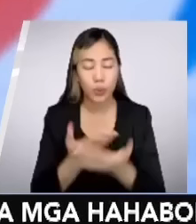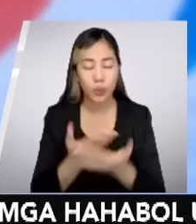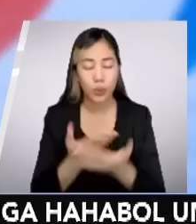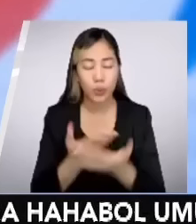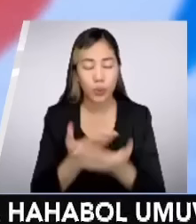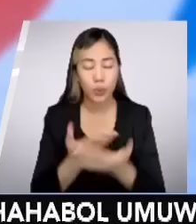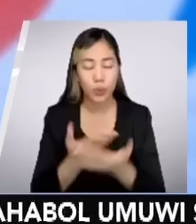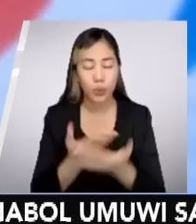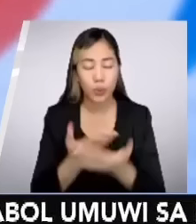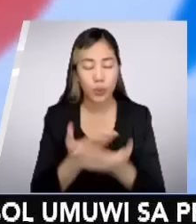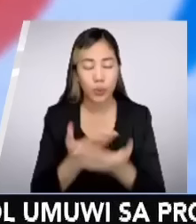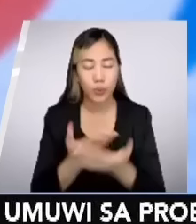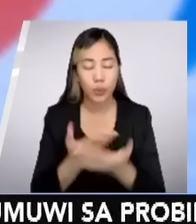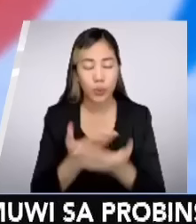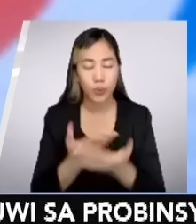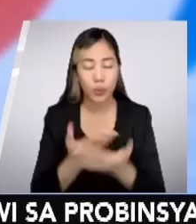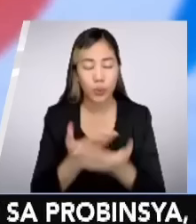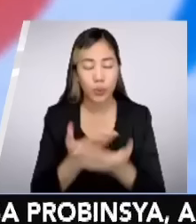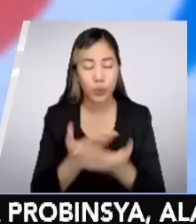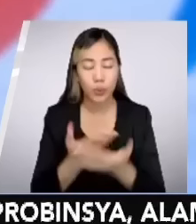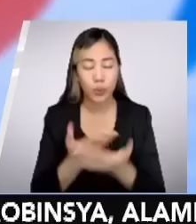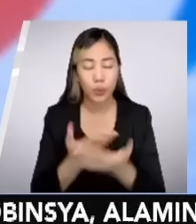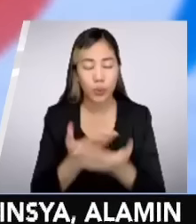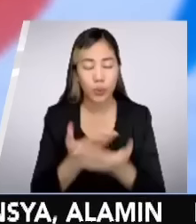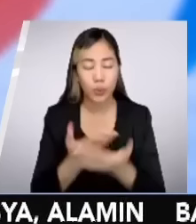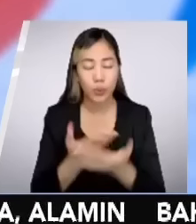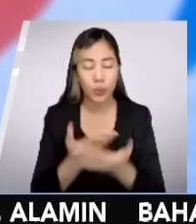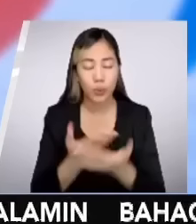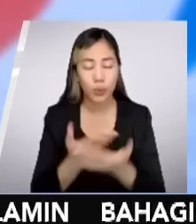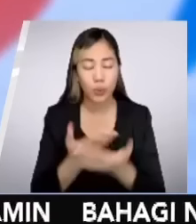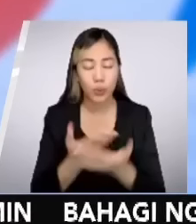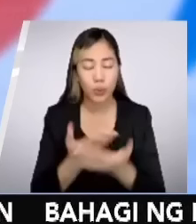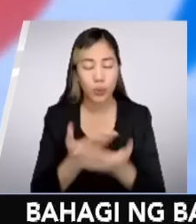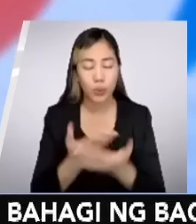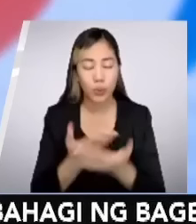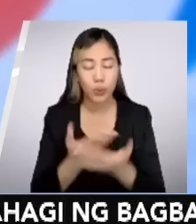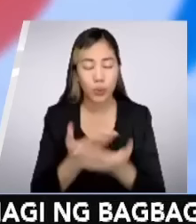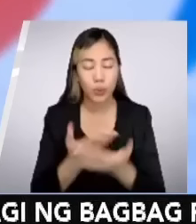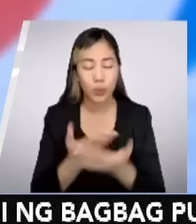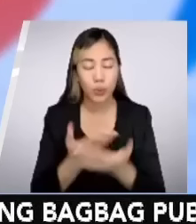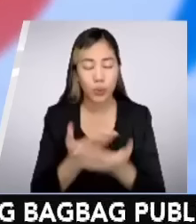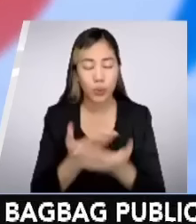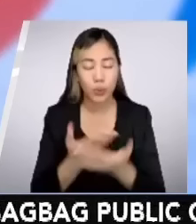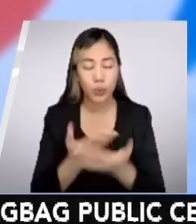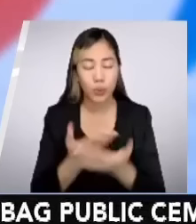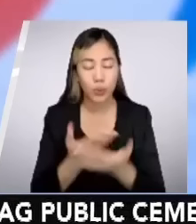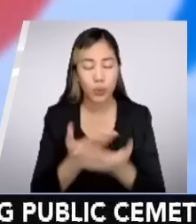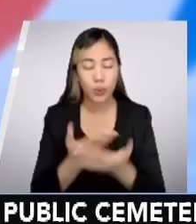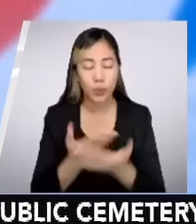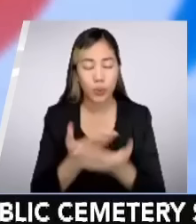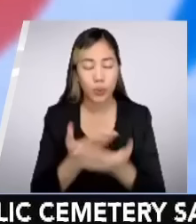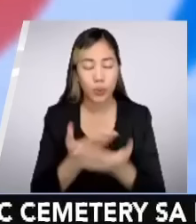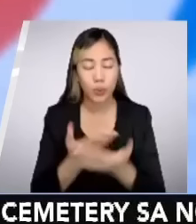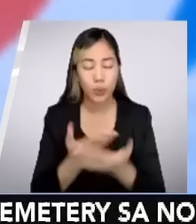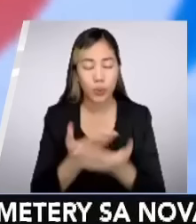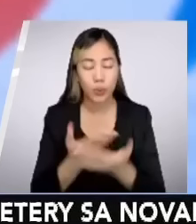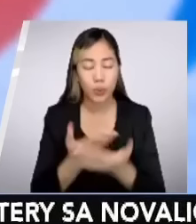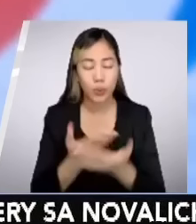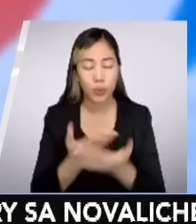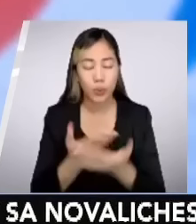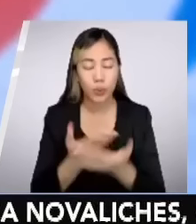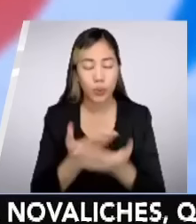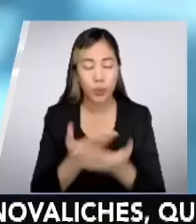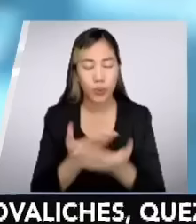Sa ibang balita, maglaan po ng dagdag na budget sa LPG. Epektibo na kasi ang taas presyo sa LPG ngayong unang araw ng